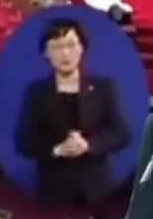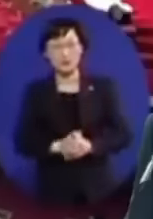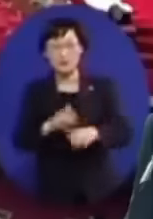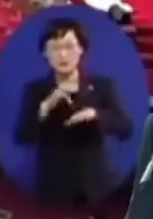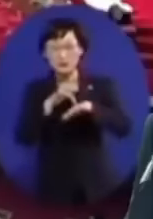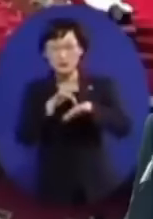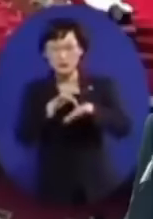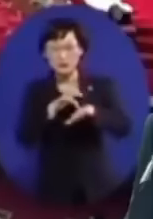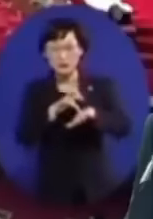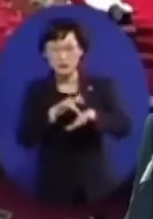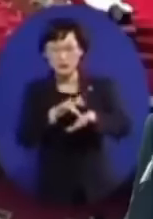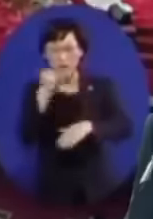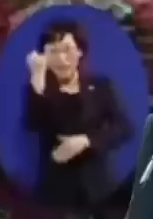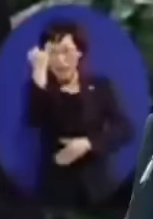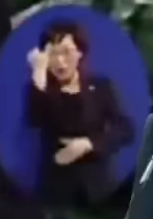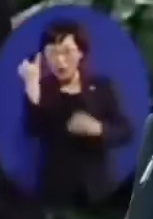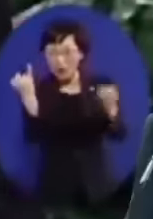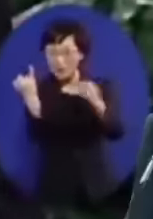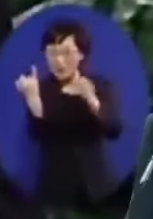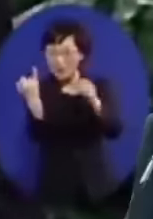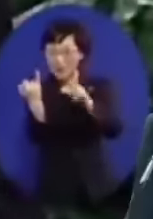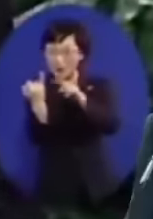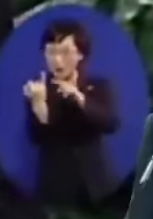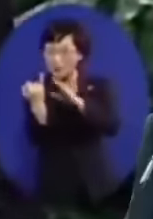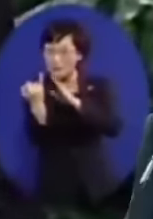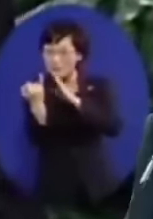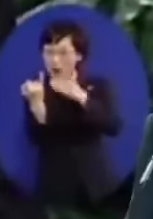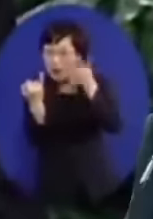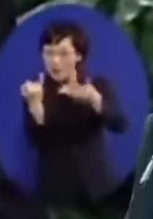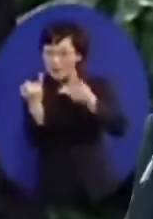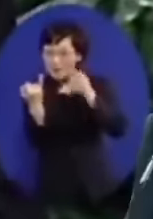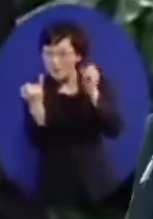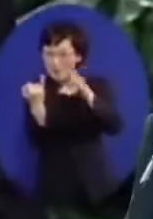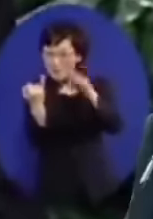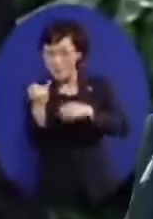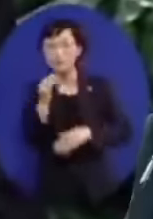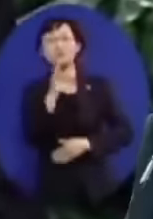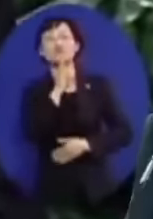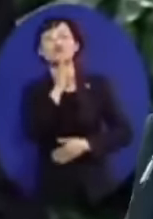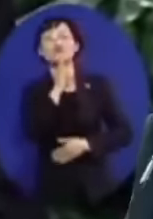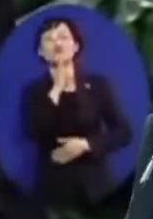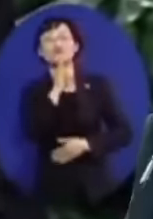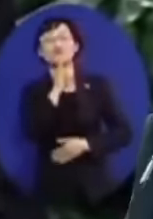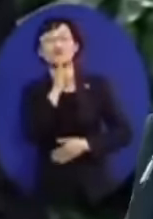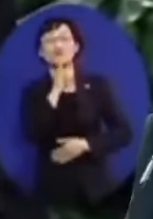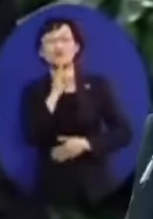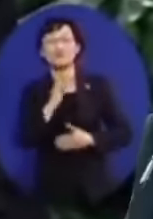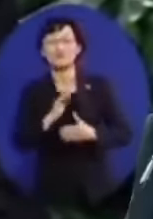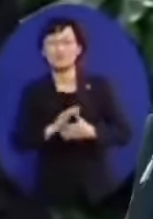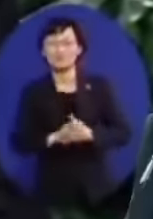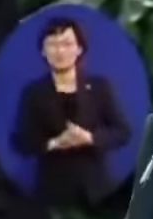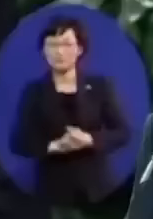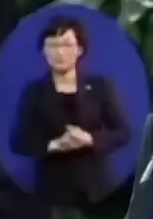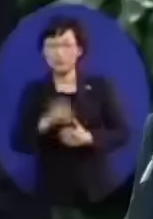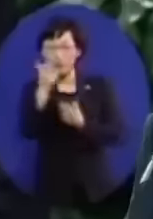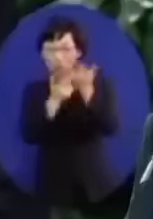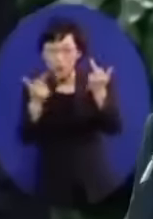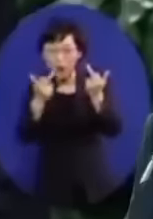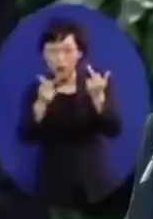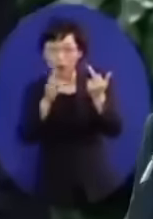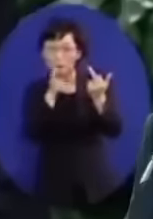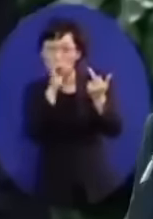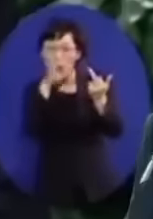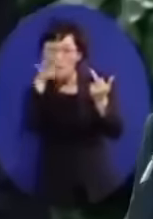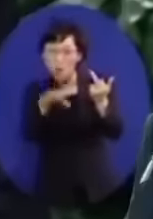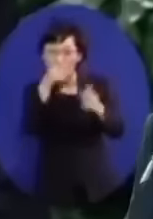마귀가 하와에게 정말 하나님이 그렇게 말씀하시냐, 그렇다고요. 동산 중앙에 있는 나무의